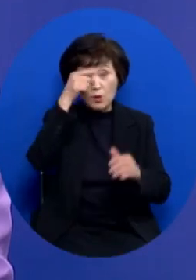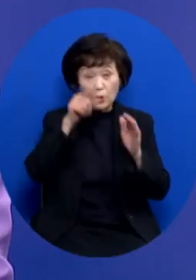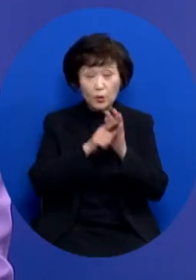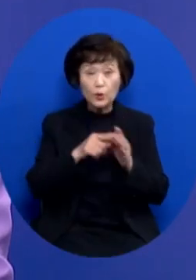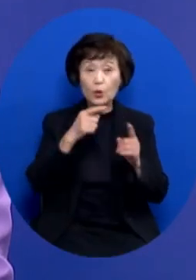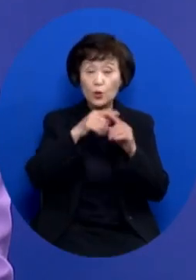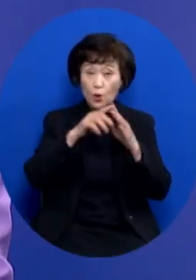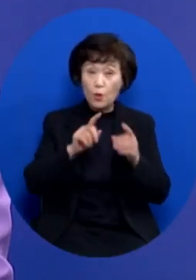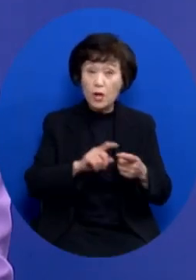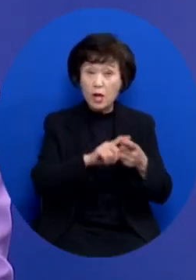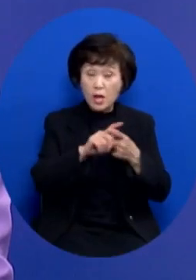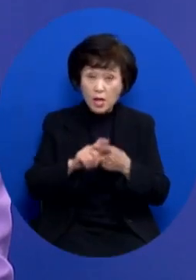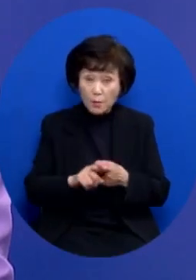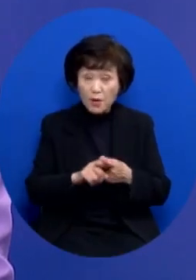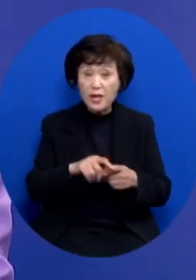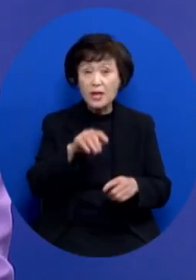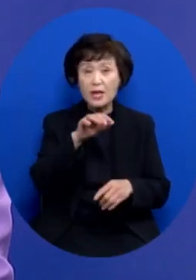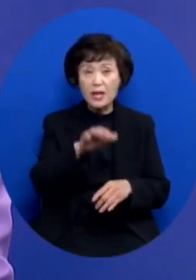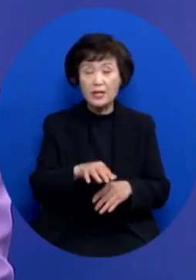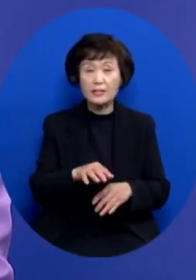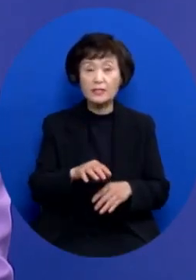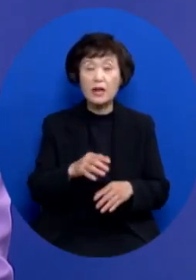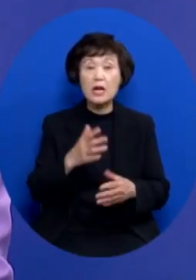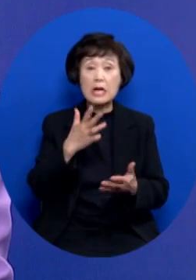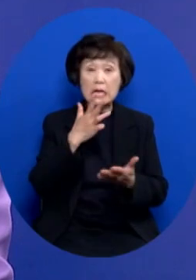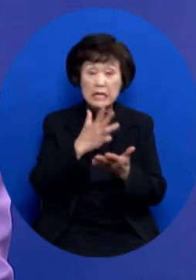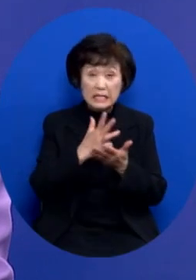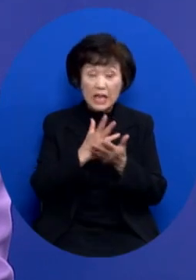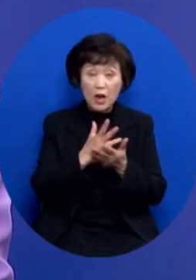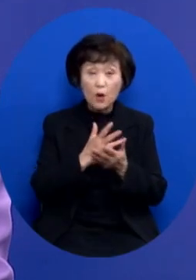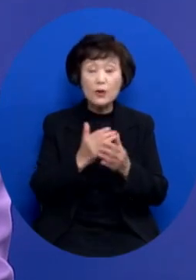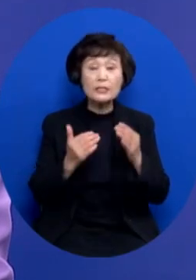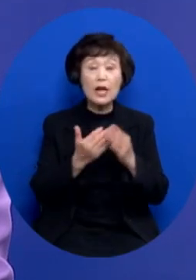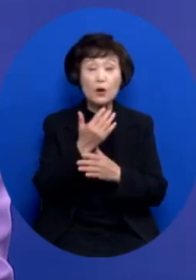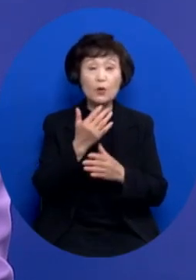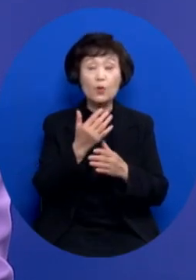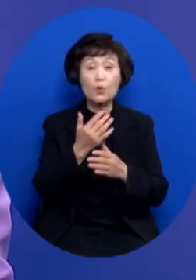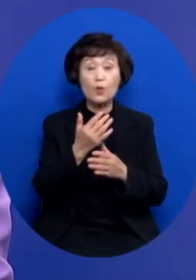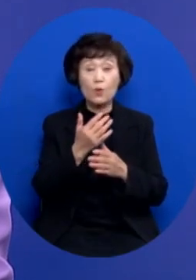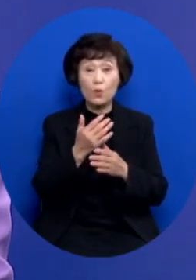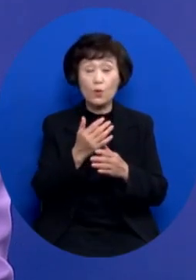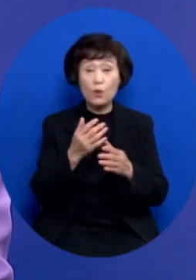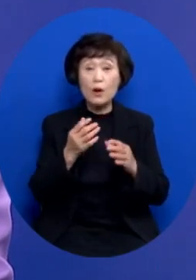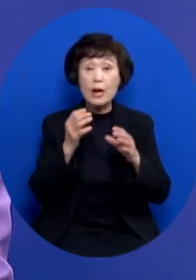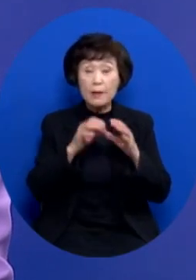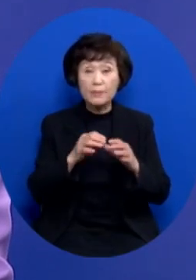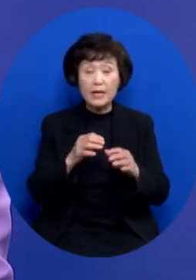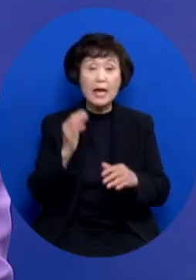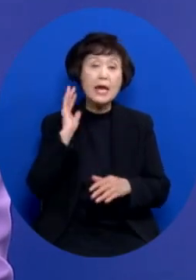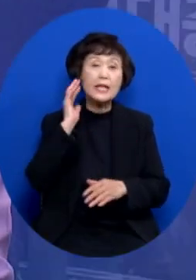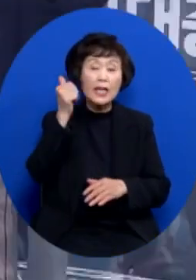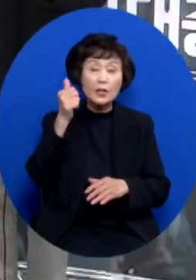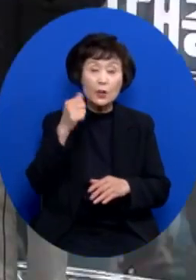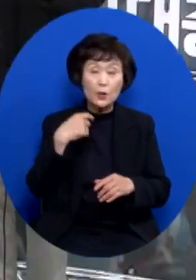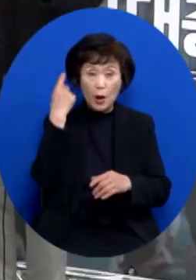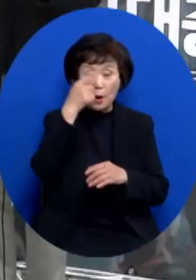한국기독교교회협의회 정의평화위원회가 12구 이태원 참사와 관련해 대통령의 유가족 면담을 촉구했습니다.